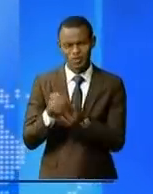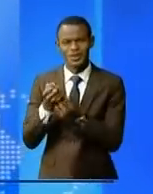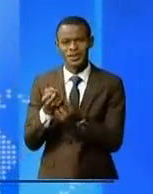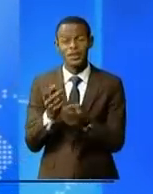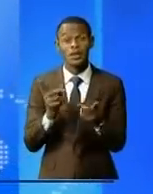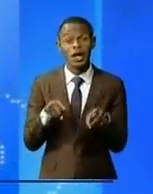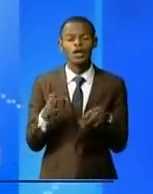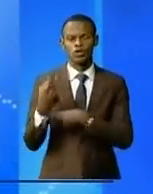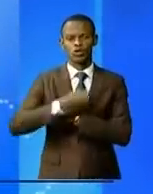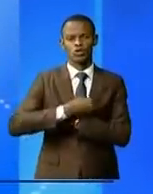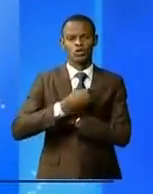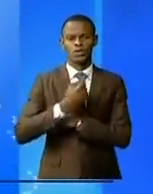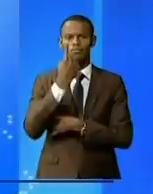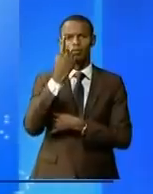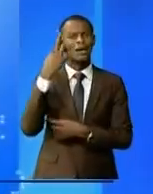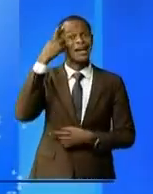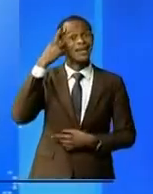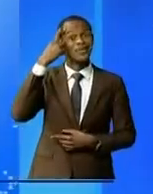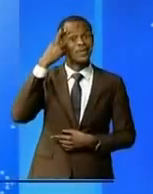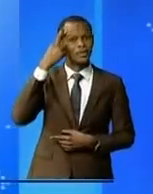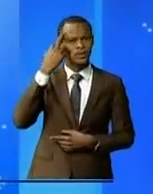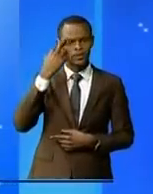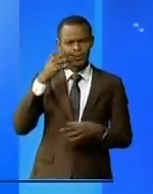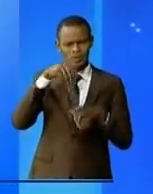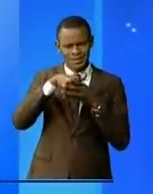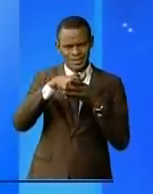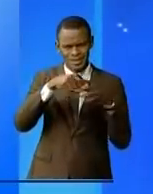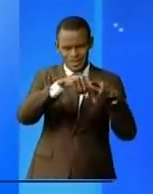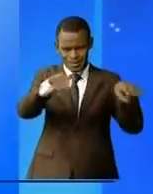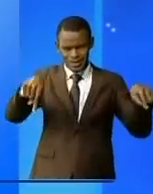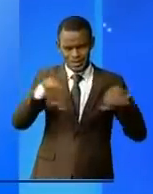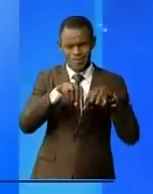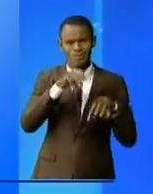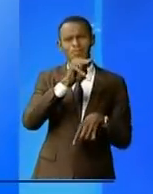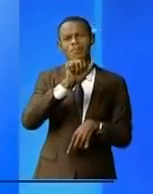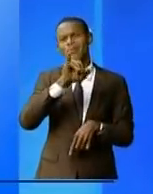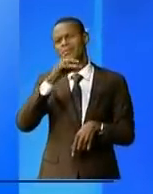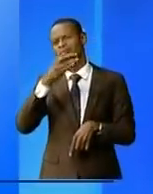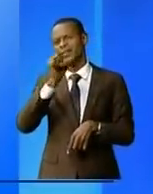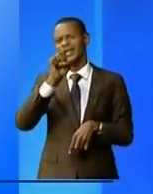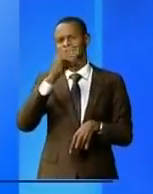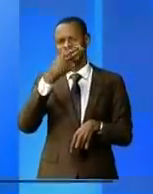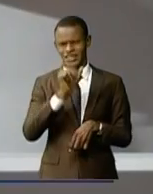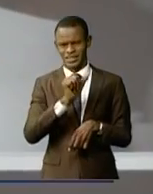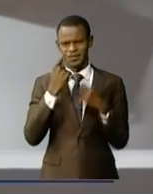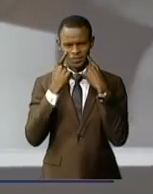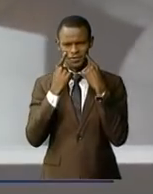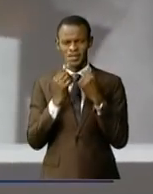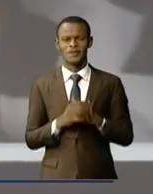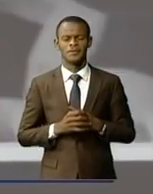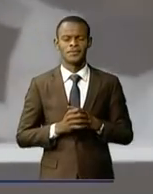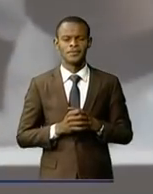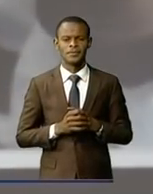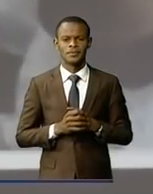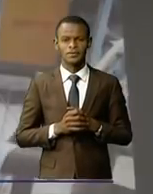de réflexion organisée à Maïcha Park. Eric Kabamba, Betty Yamani, Bijoué Kamba pour le reportage. Tenir un stylo